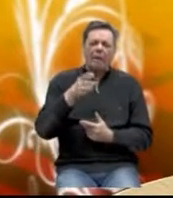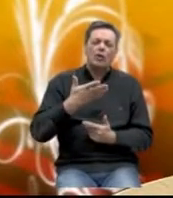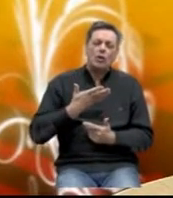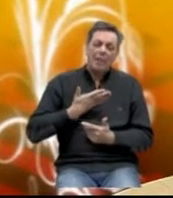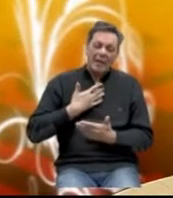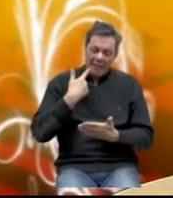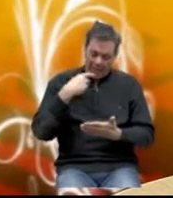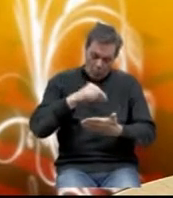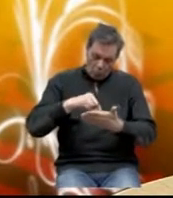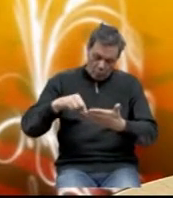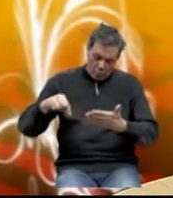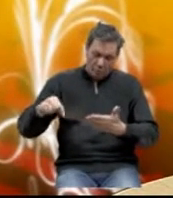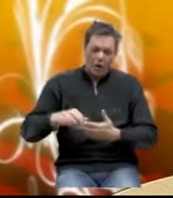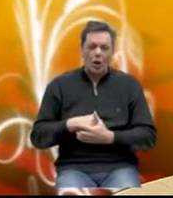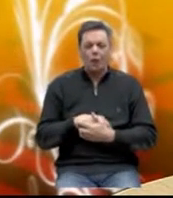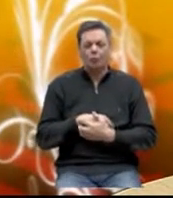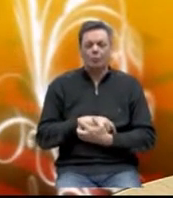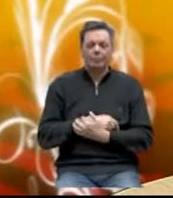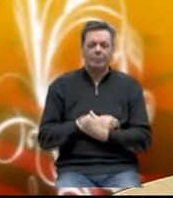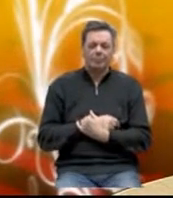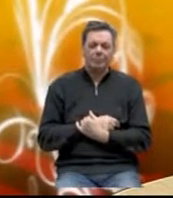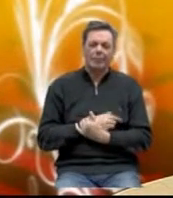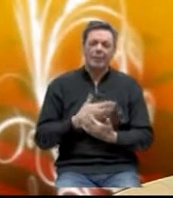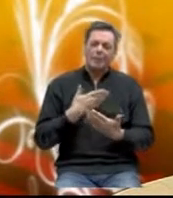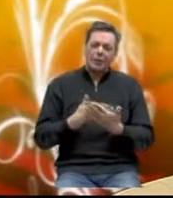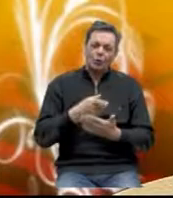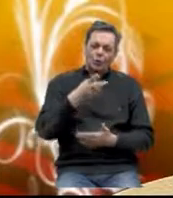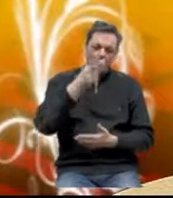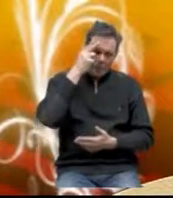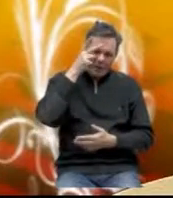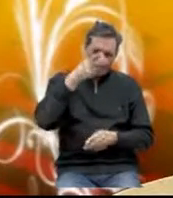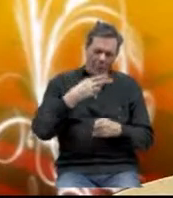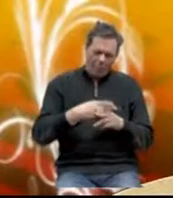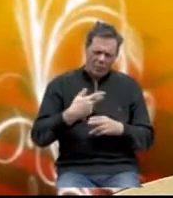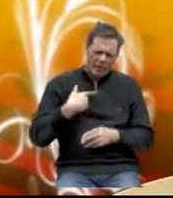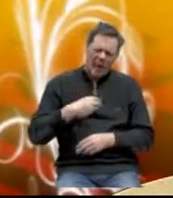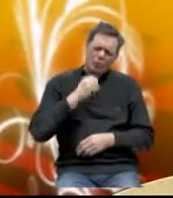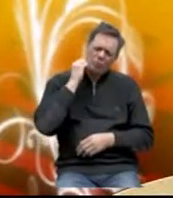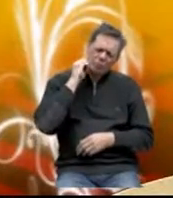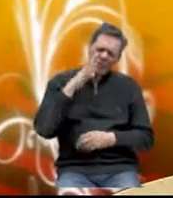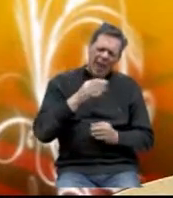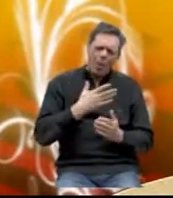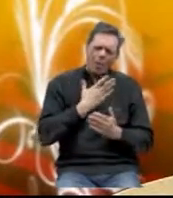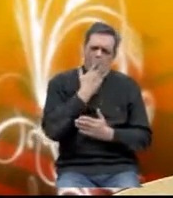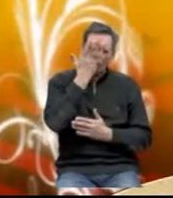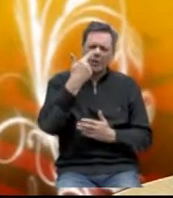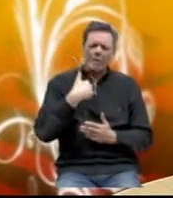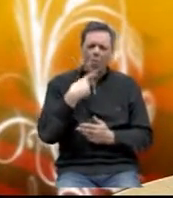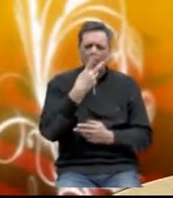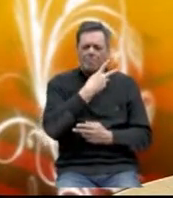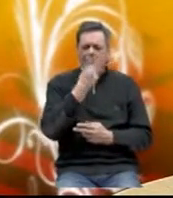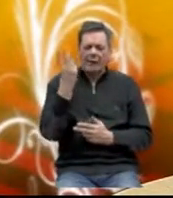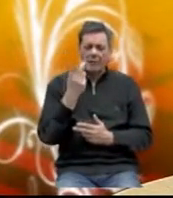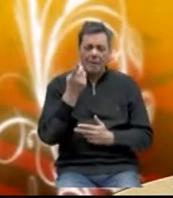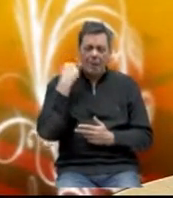rečenicu, misaonu, smislenu, jer ste vi poznavatelj te bolesti, a ja ću svaki put pročitati mojim gledateljima.